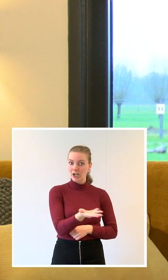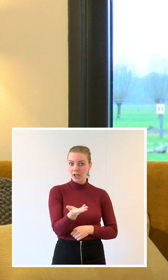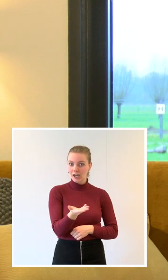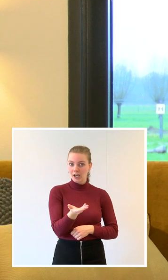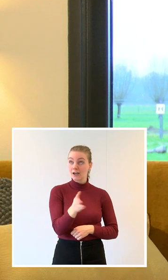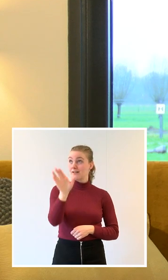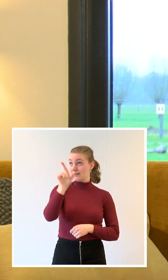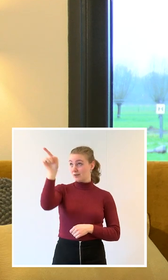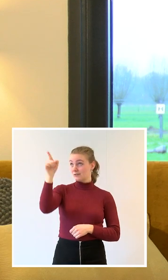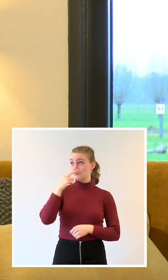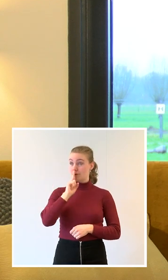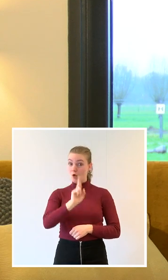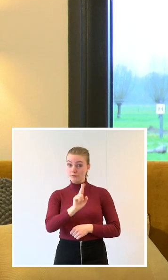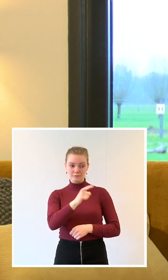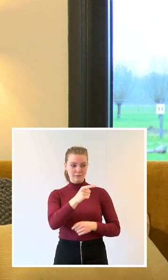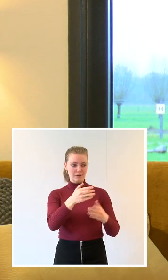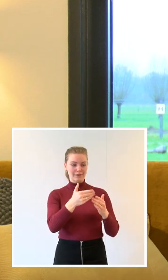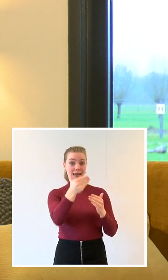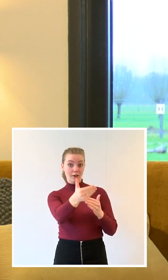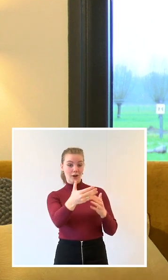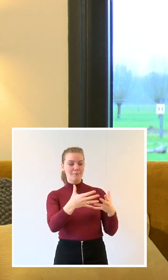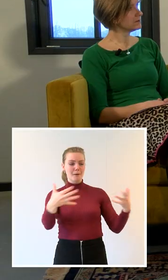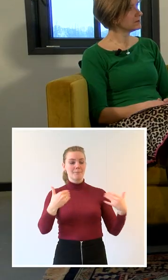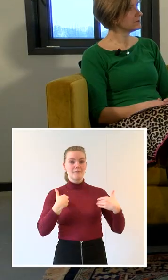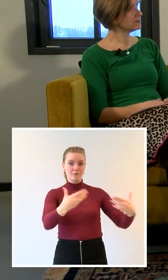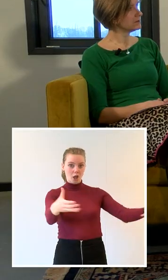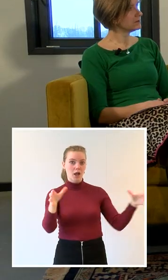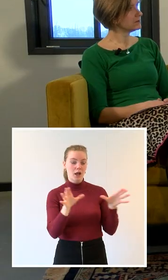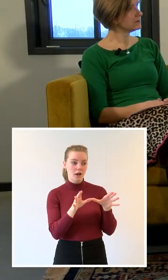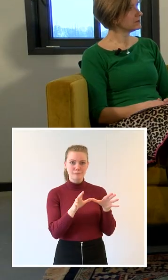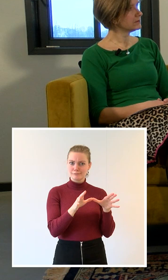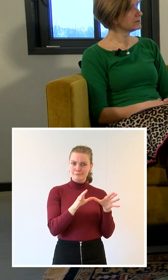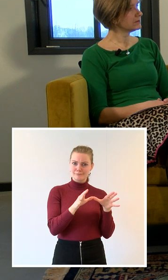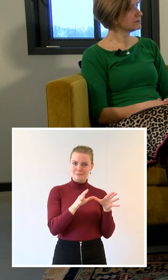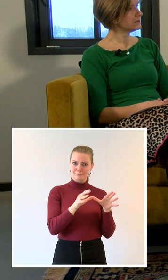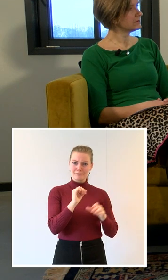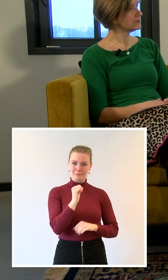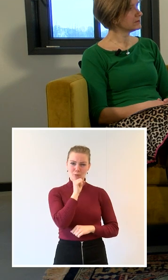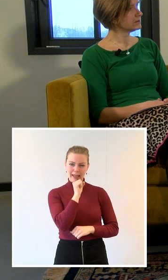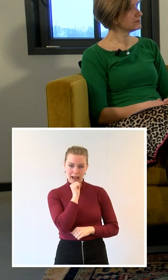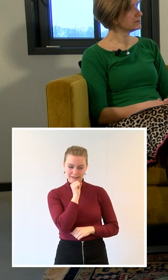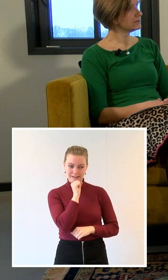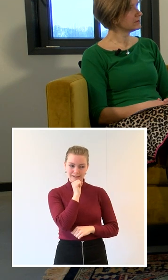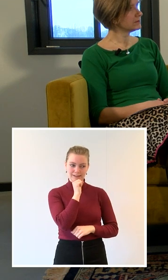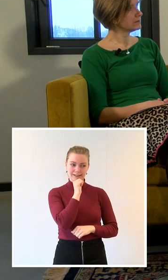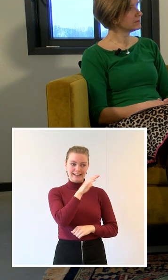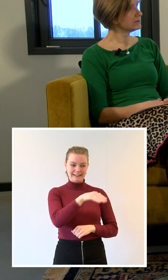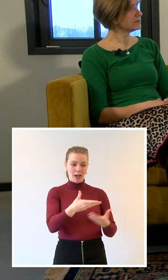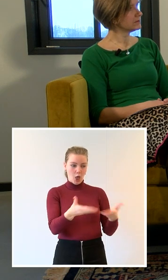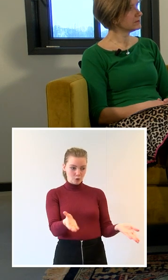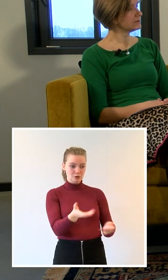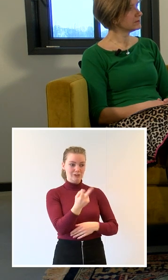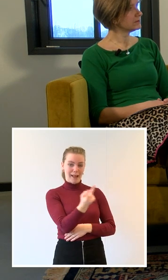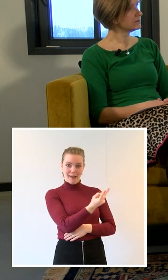zullen worden. Een bejaard, kinderloos echtpaar, misschien nog wel met hun eigen god